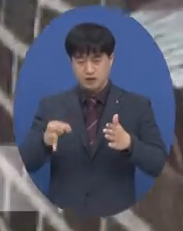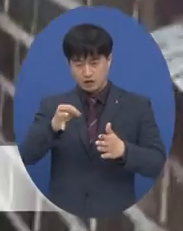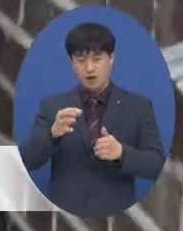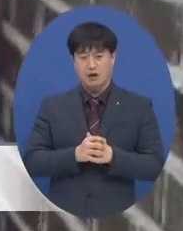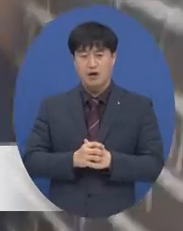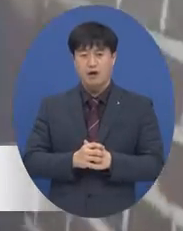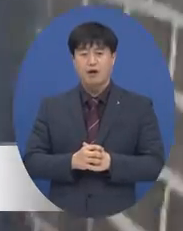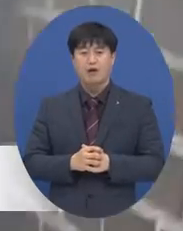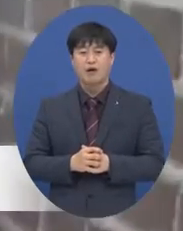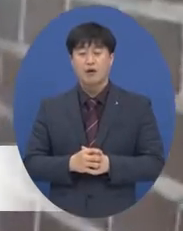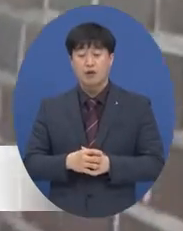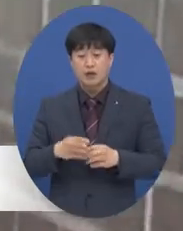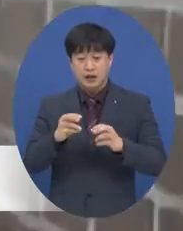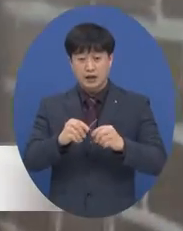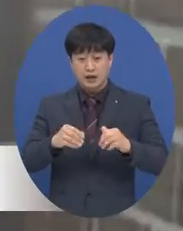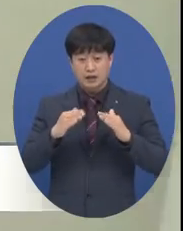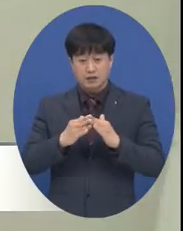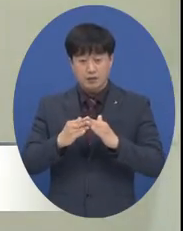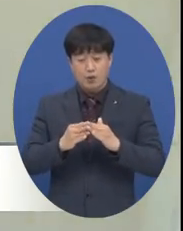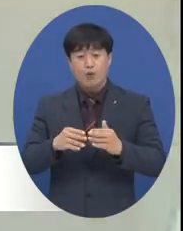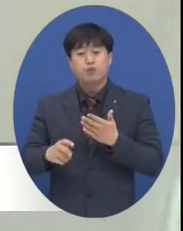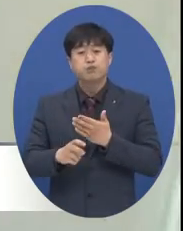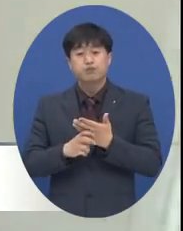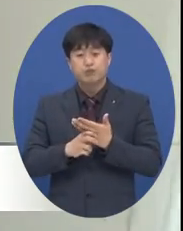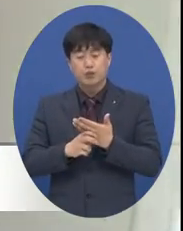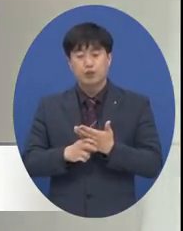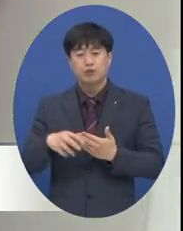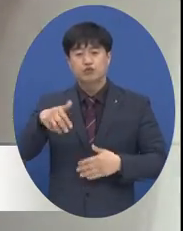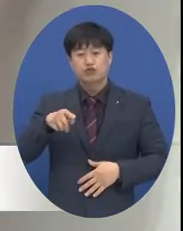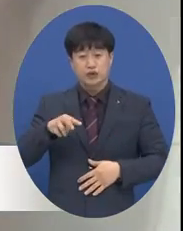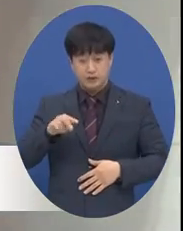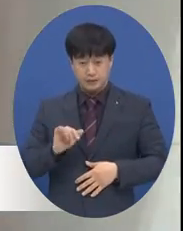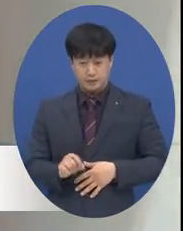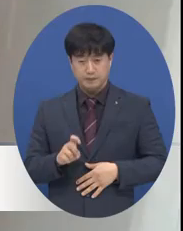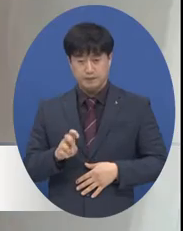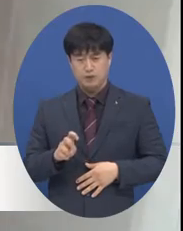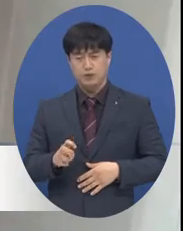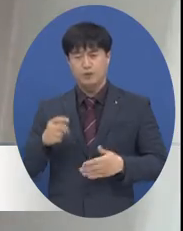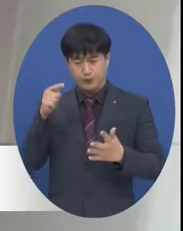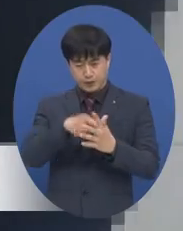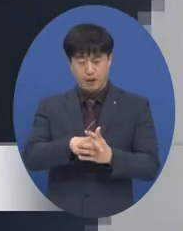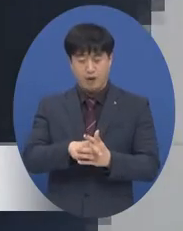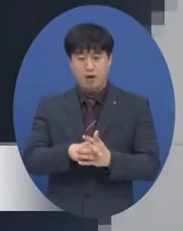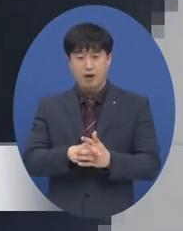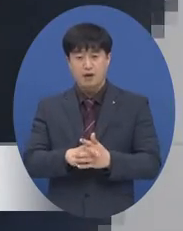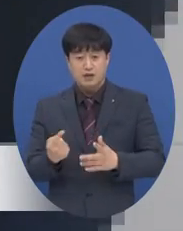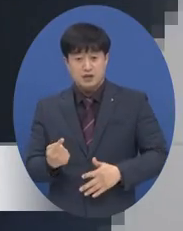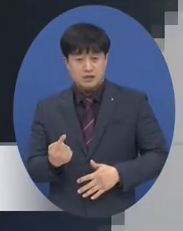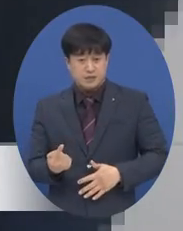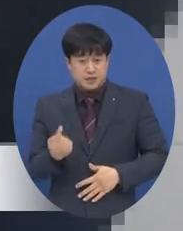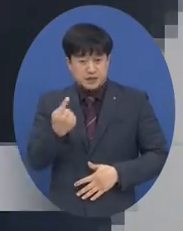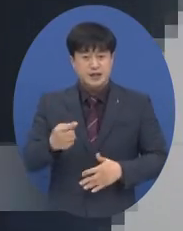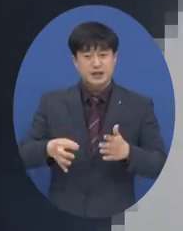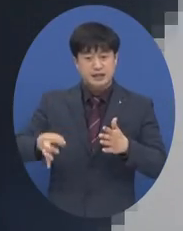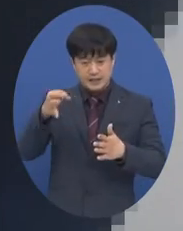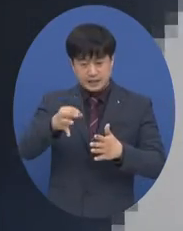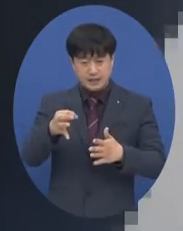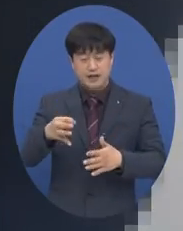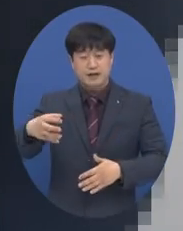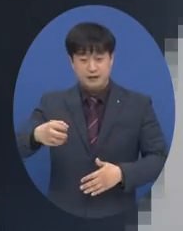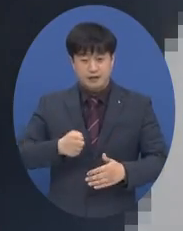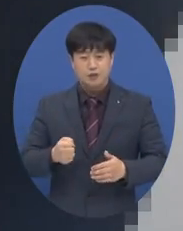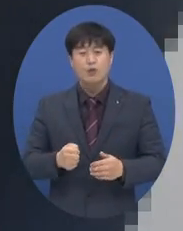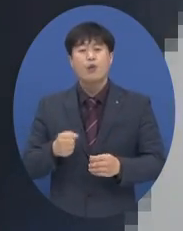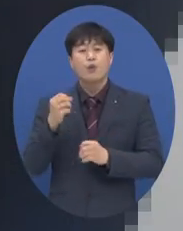부동산을 담보로 불법 추심을 일삼은 업자도 적발됐습니다 말도 안 되는 고금리 이자를 챙긴 것은 물론이고